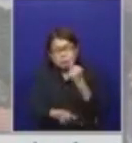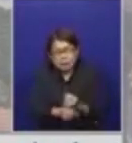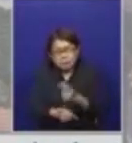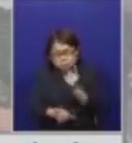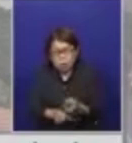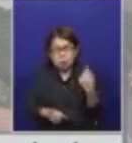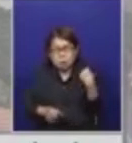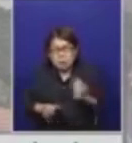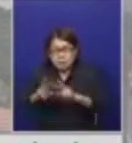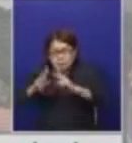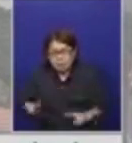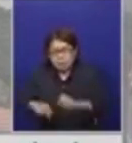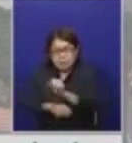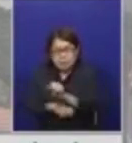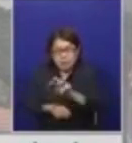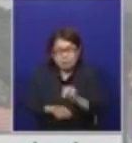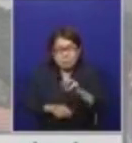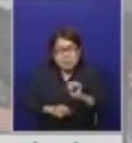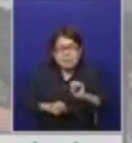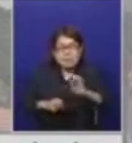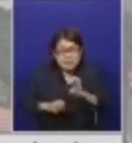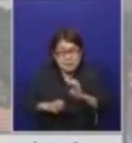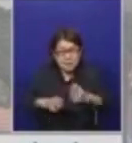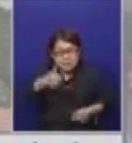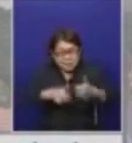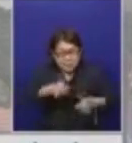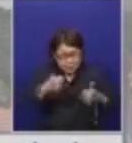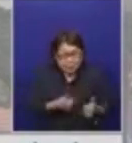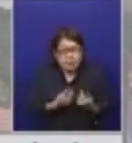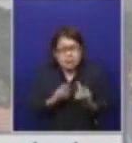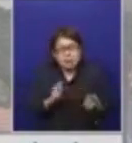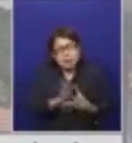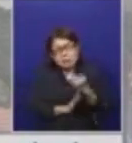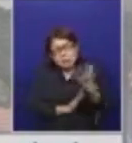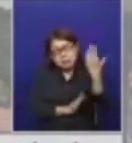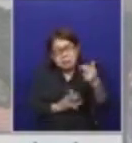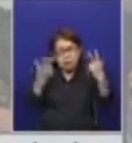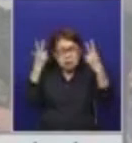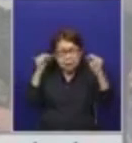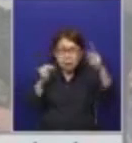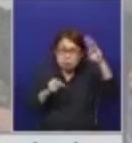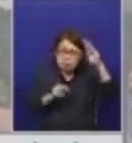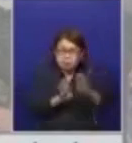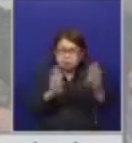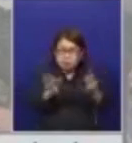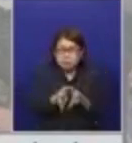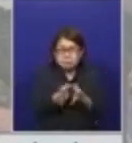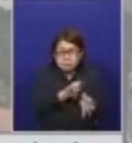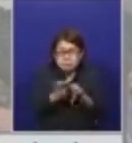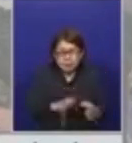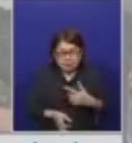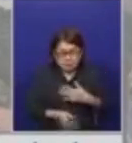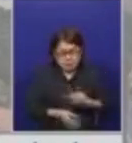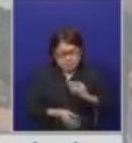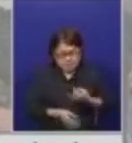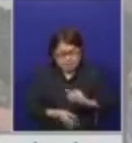ที่ท่านนายกที่ได้แถลงเมื่อสัปดาห์ที่ผ่านมาว่าจะให้ภาครัฐมีการจัดซื้อจัดจ้างจาก SME